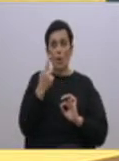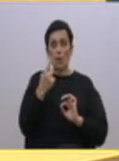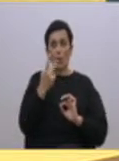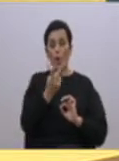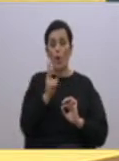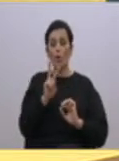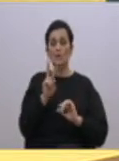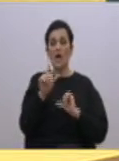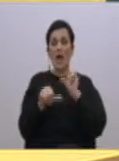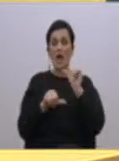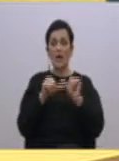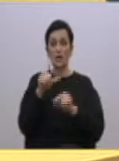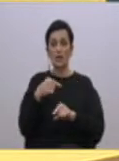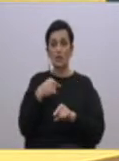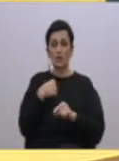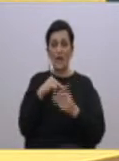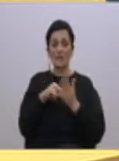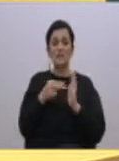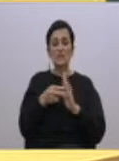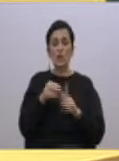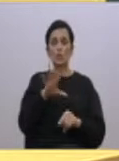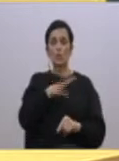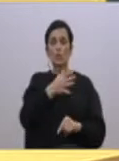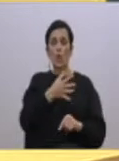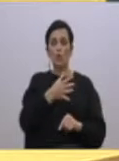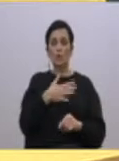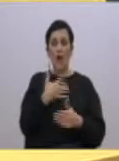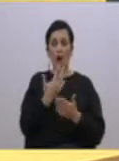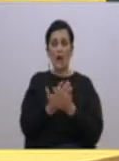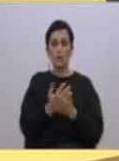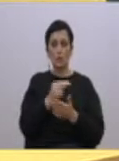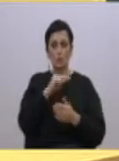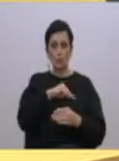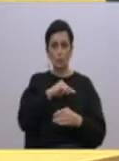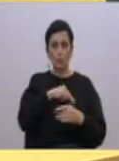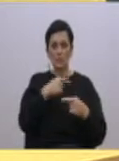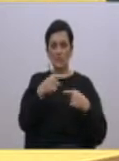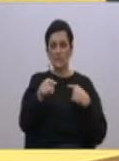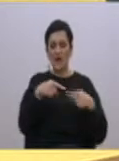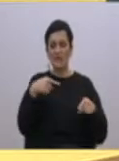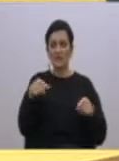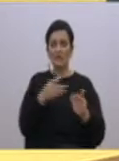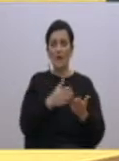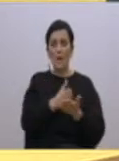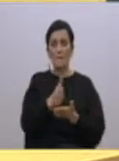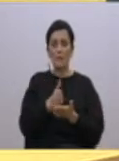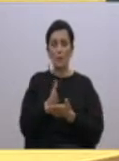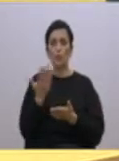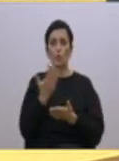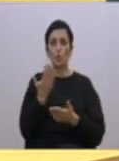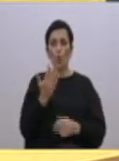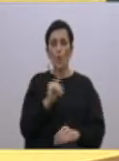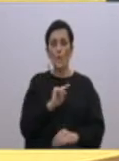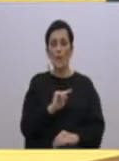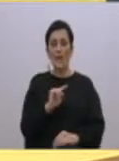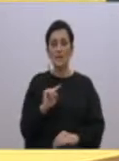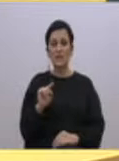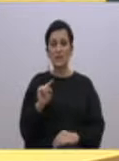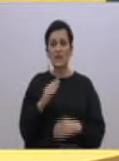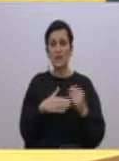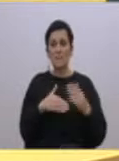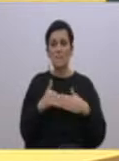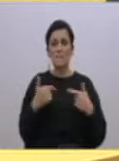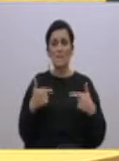2022 წლისთვის ჩვენ დაგეგმილი ჰქონდა აქტიური მუშაობა სხვადასხვა მიმართულებით, რომელთა